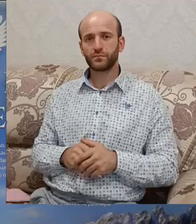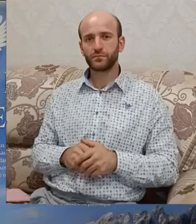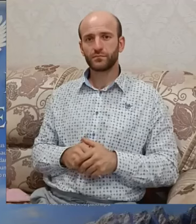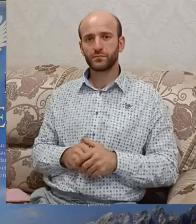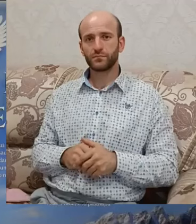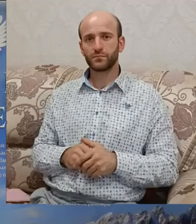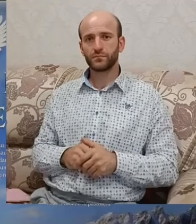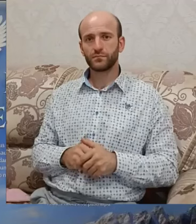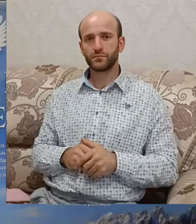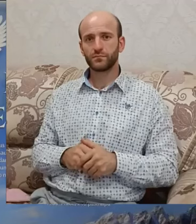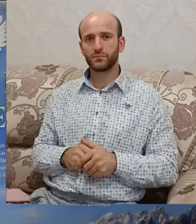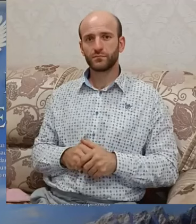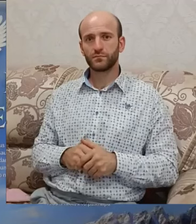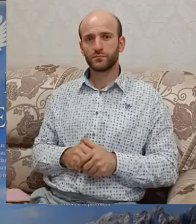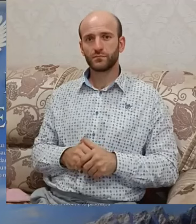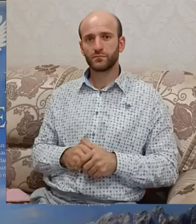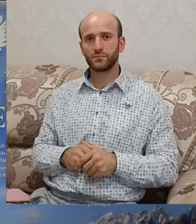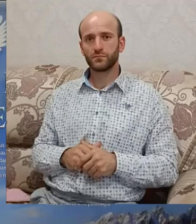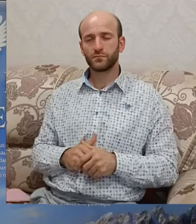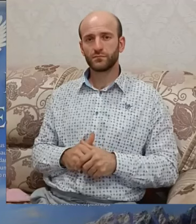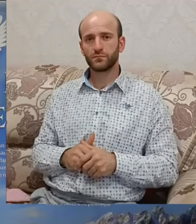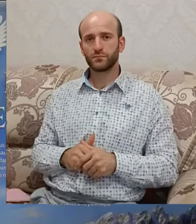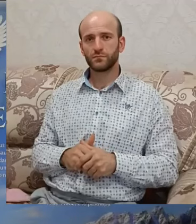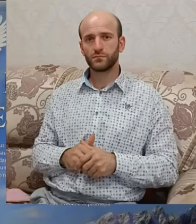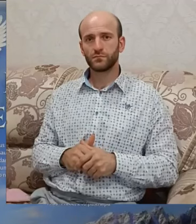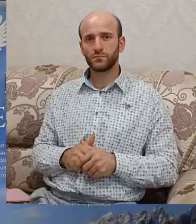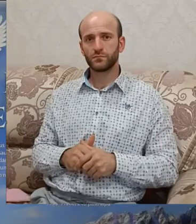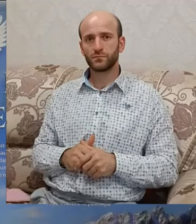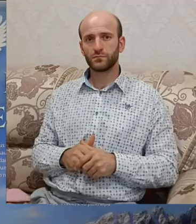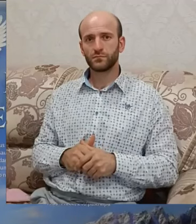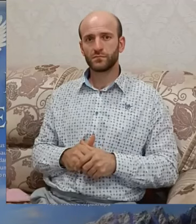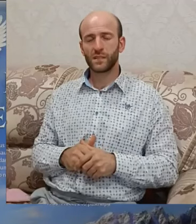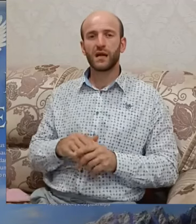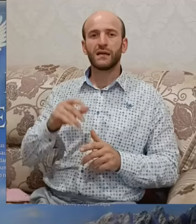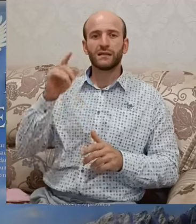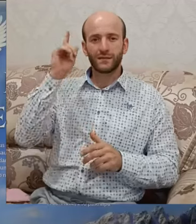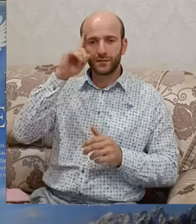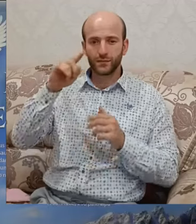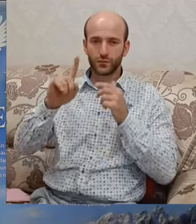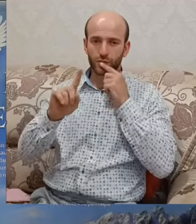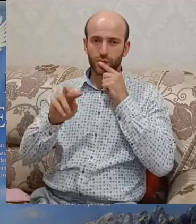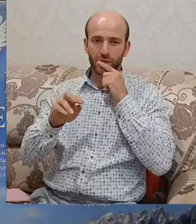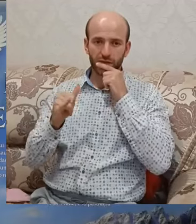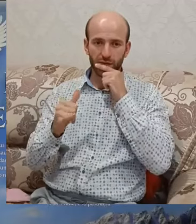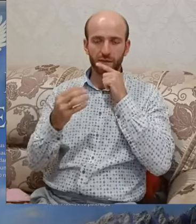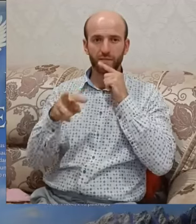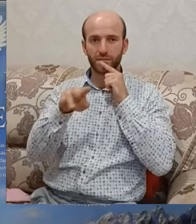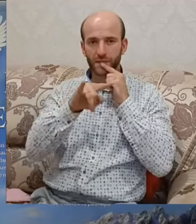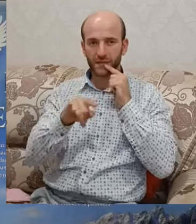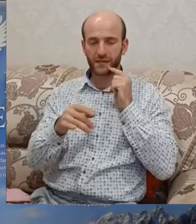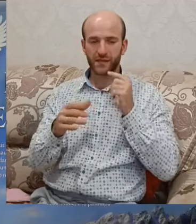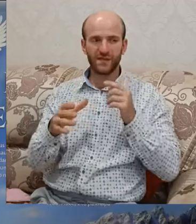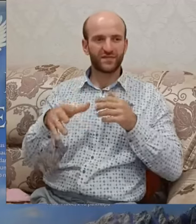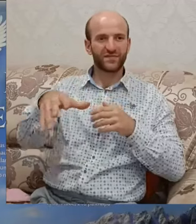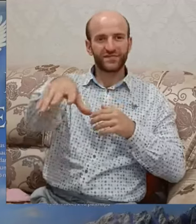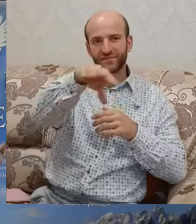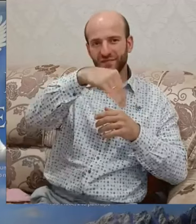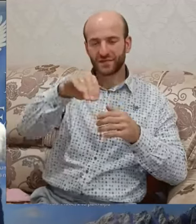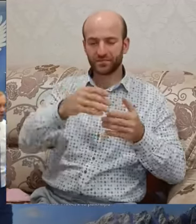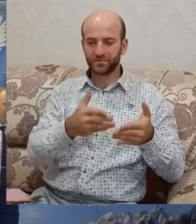Jūs žinote, kad mes visi atsinešėm šiandien atmosferą. Знаете ли вы, что мы сегодня все принесли атмосферу? Jūs atvažiavot su atmosfera. Вы приехали с атмосферой.